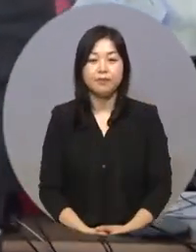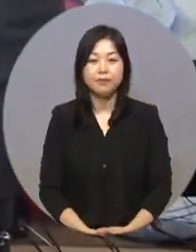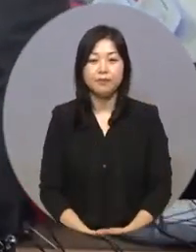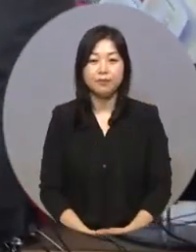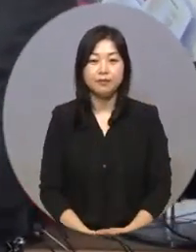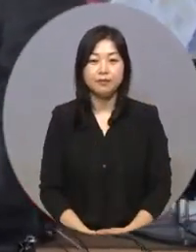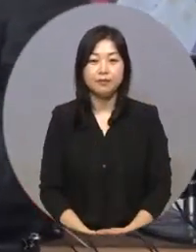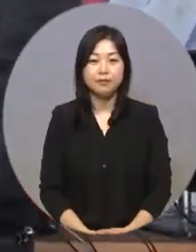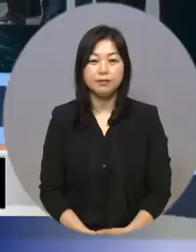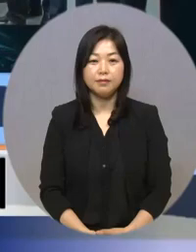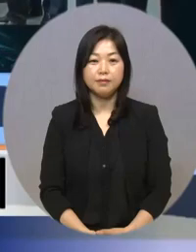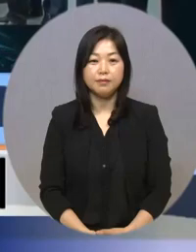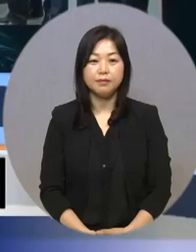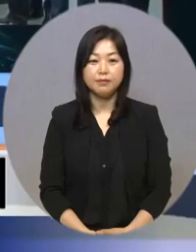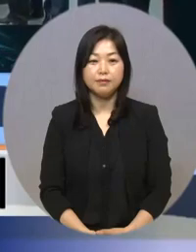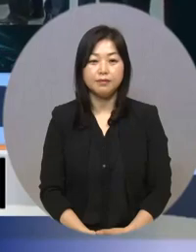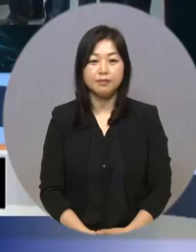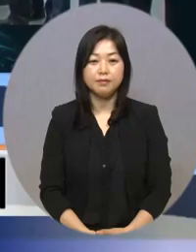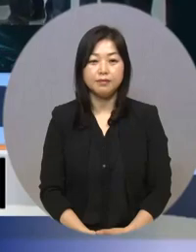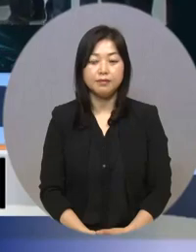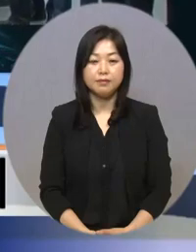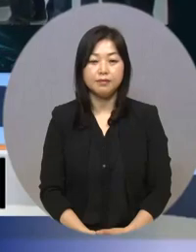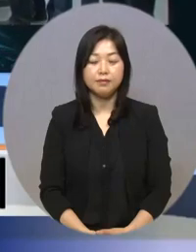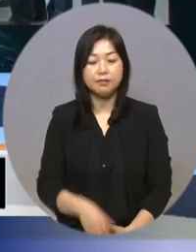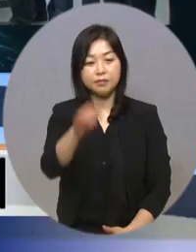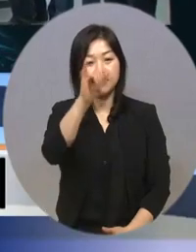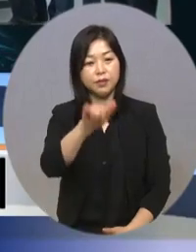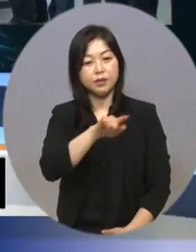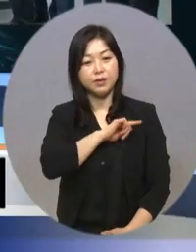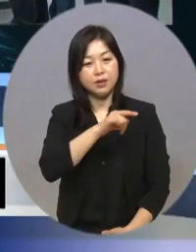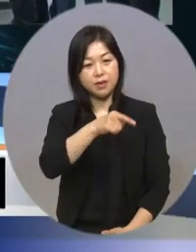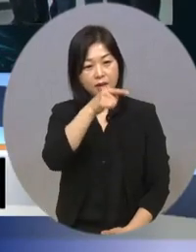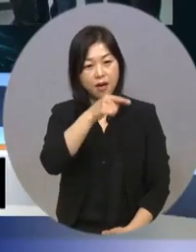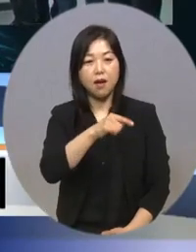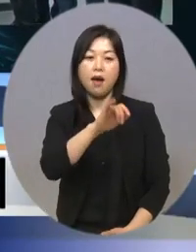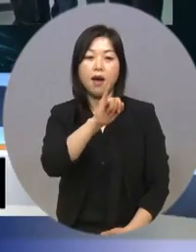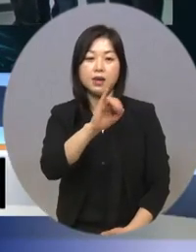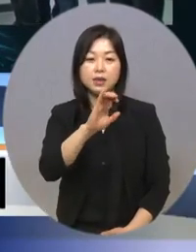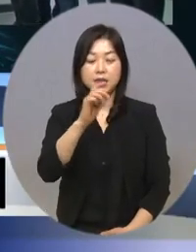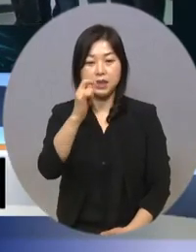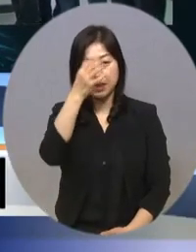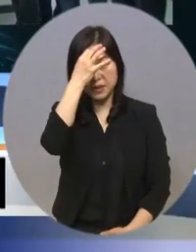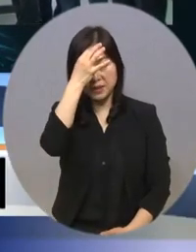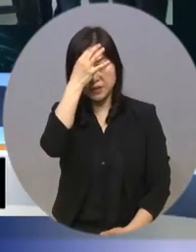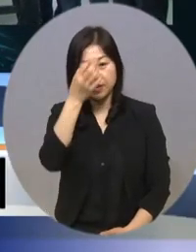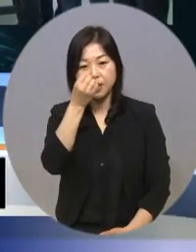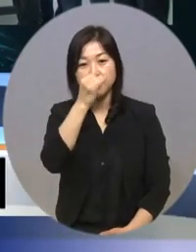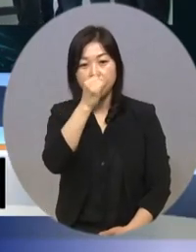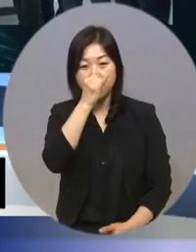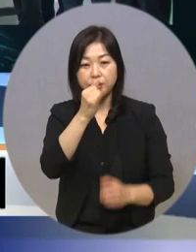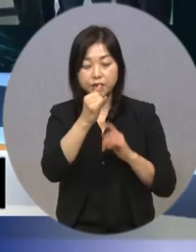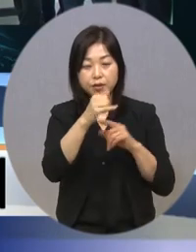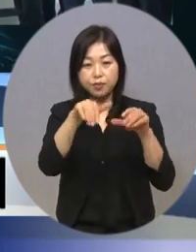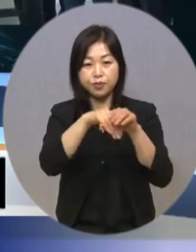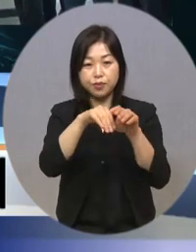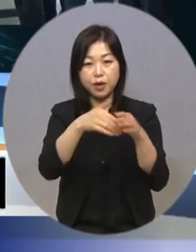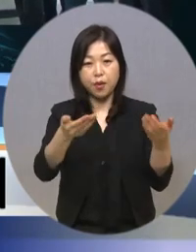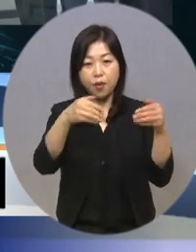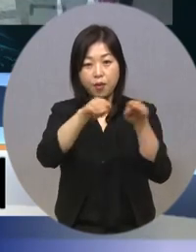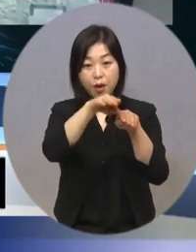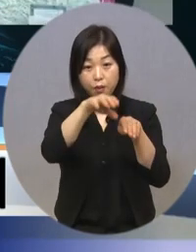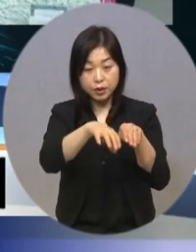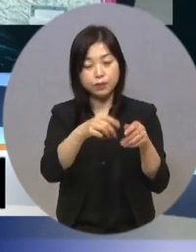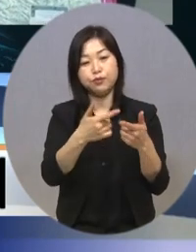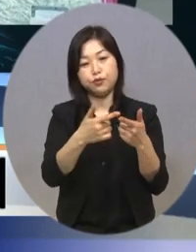복지TV 뉴스 김현주입니다. 전국 최초로 ICT 기술을 활용한 복합 문화공간이 부산에